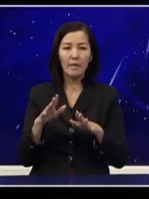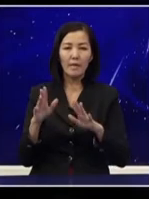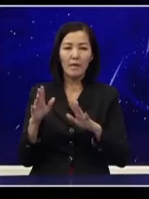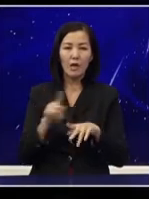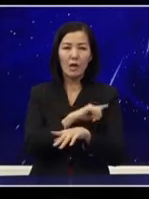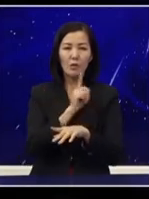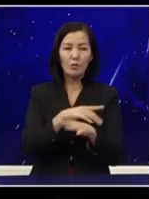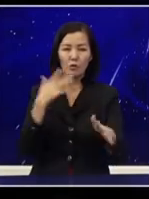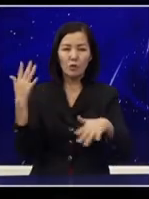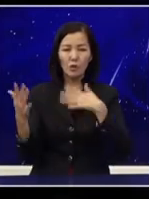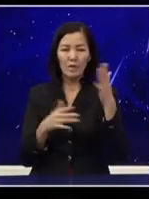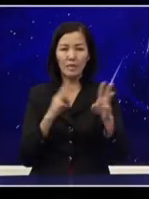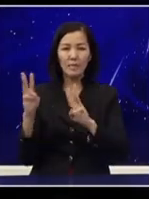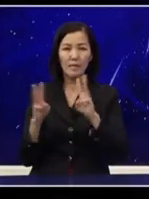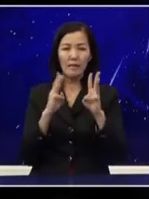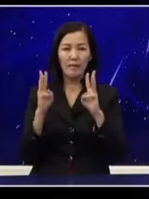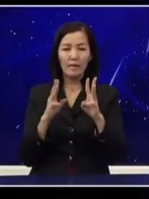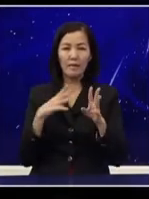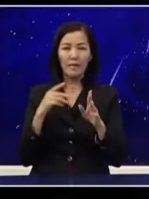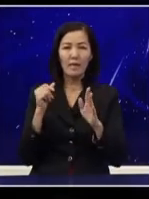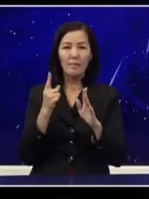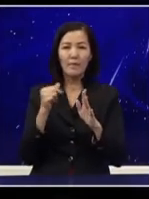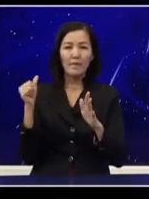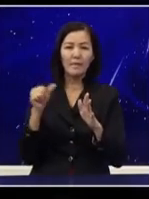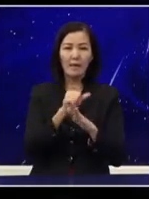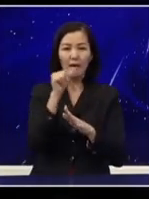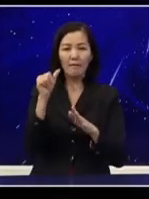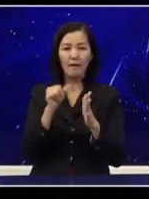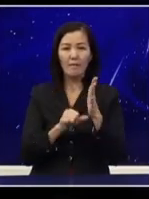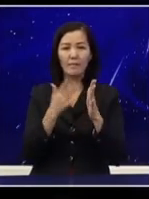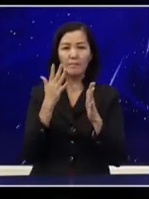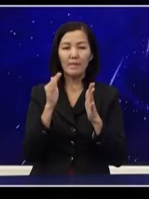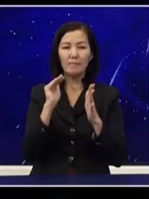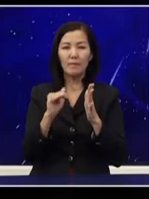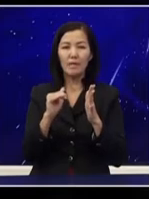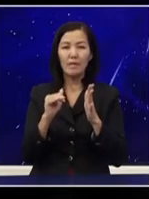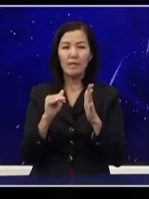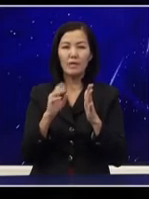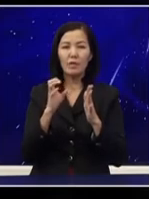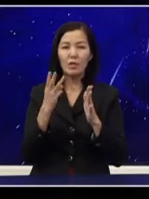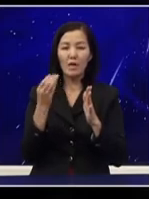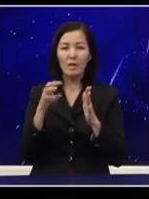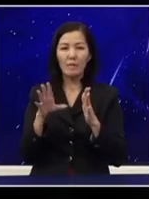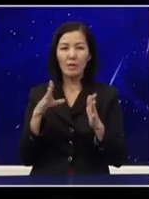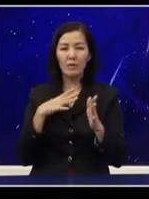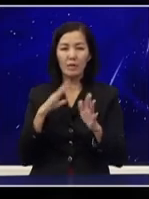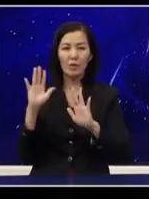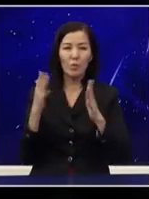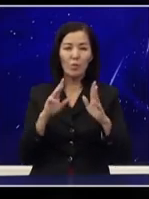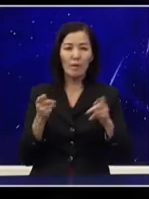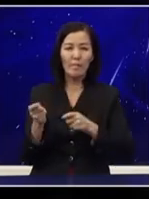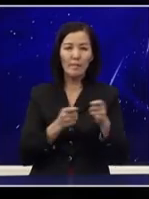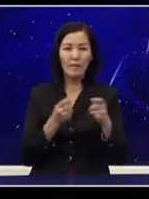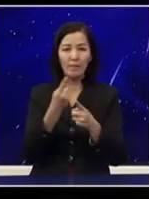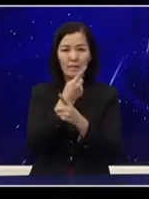жел салдарынан қызыл жалының екпіні сағатына 65 шақырымға жеткен. Жүздеген тұрғын үй отқа оранды. Ақш ұлттық орман басқармасының